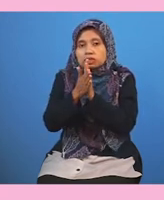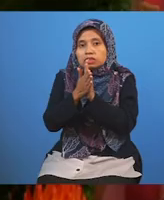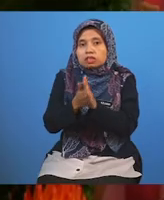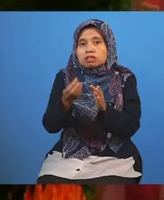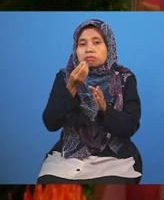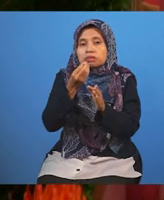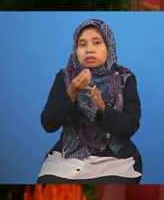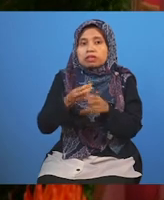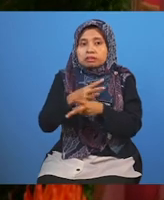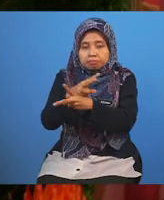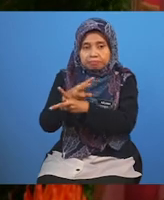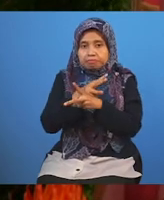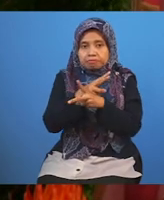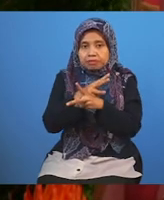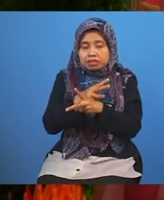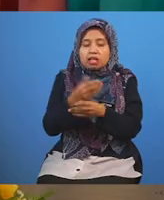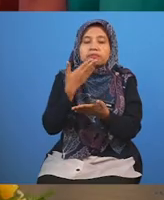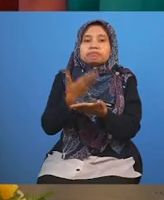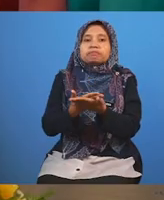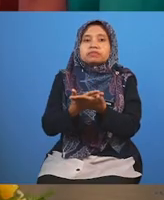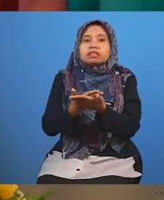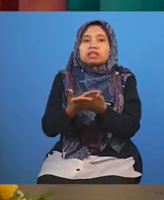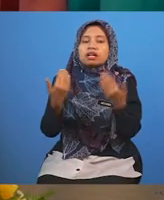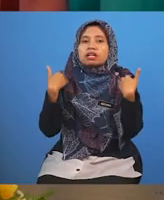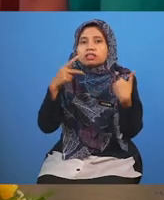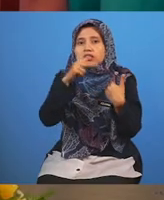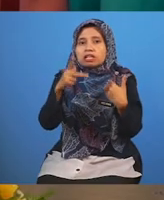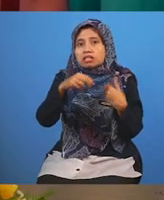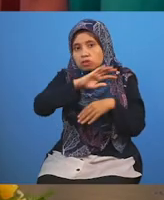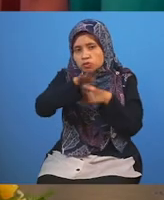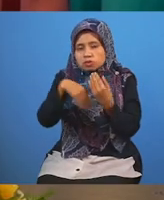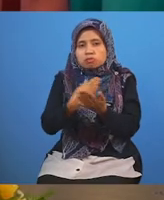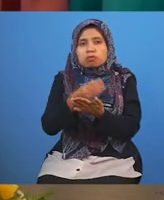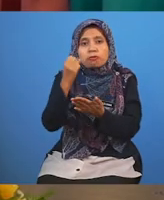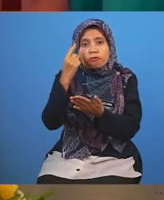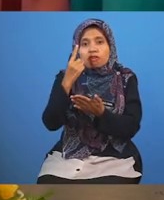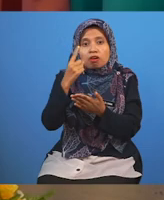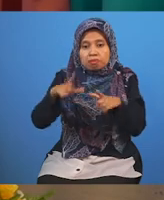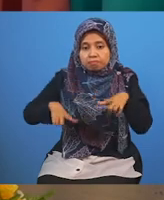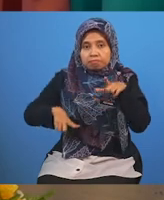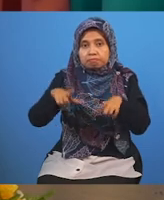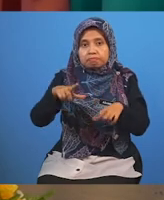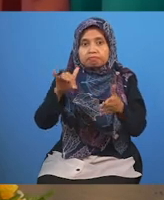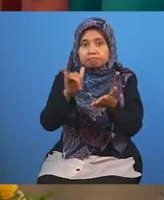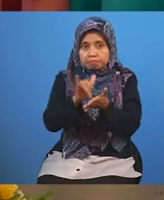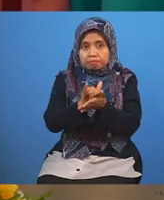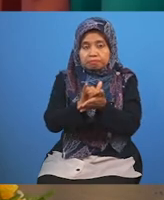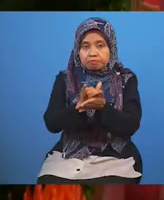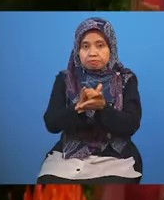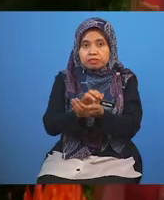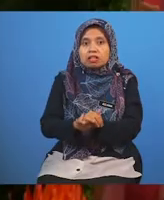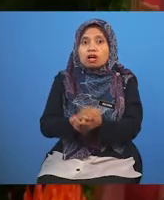jualan. Baiklah para pelajar sekalian, adakah semua faham dengan langkah-langkah peternakan setakat